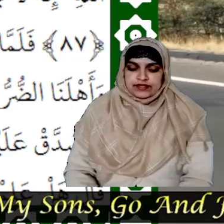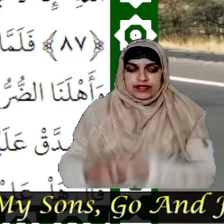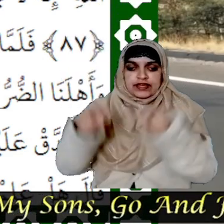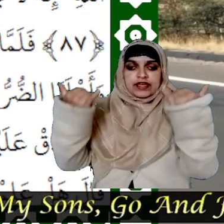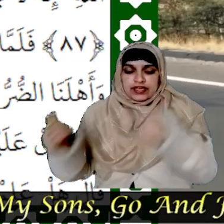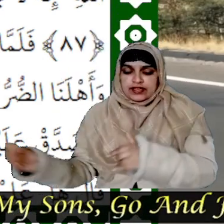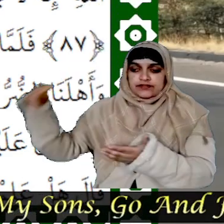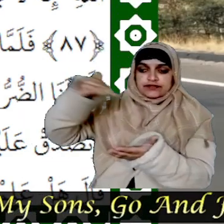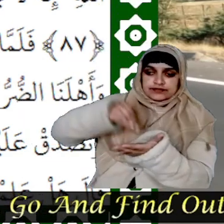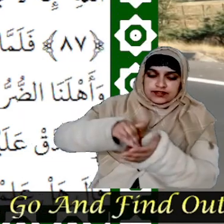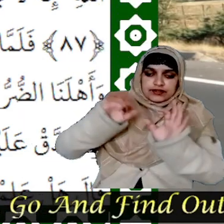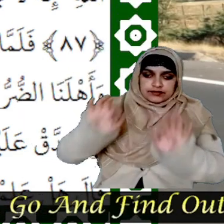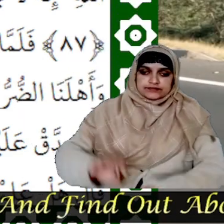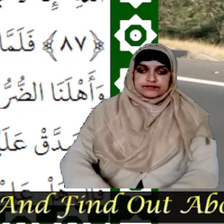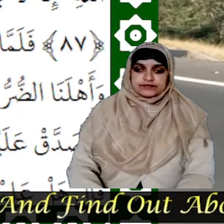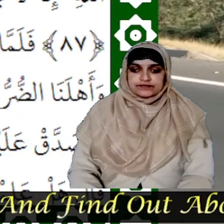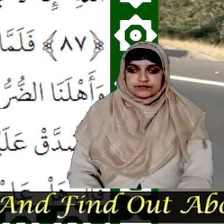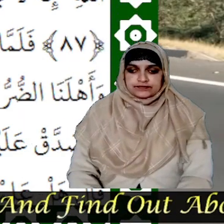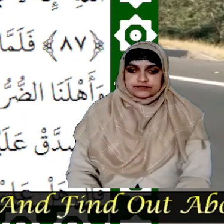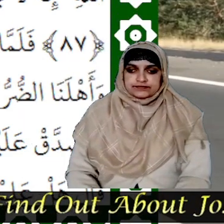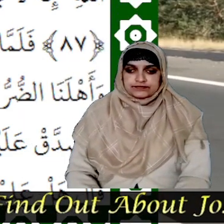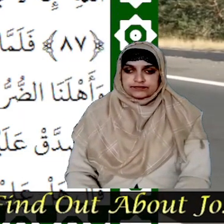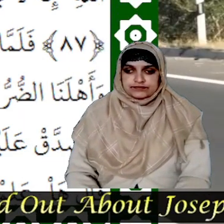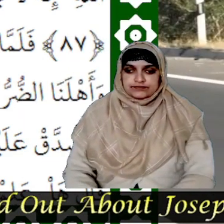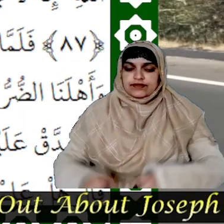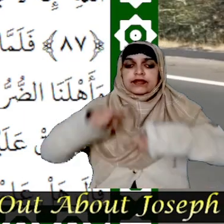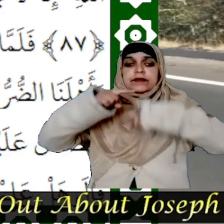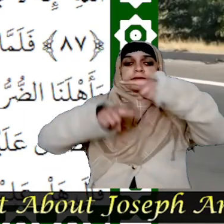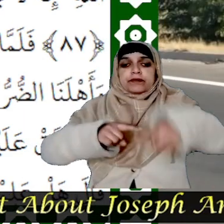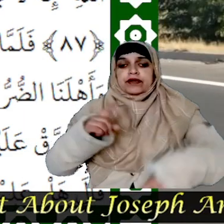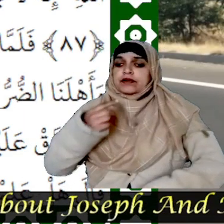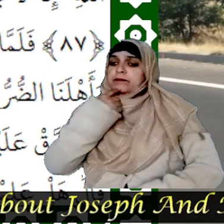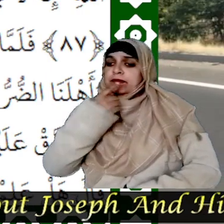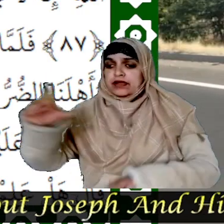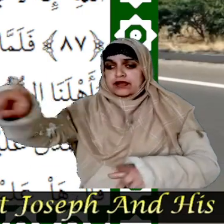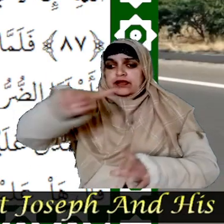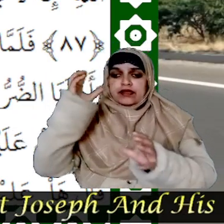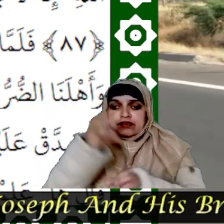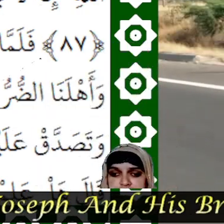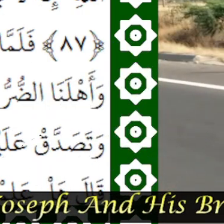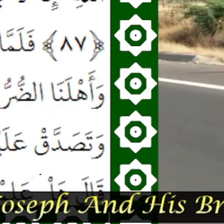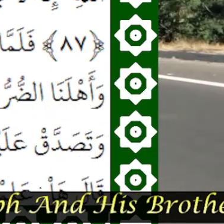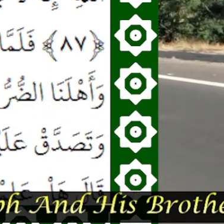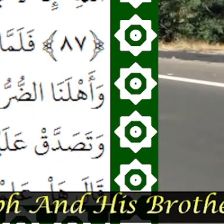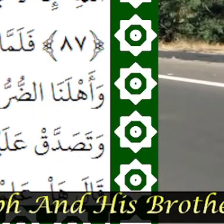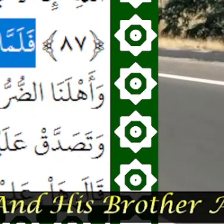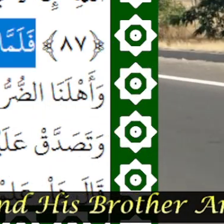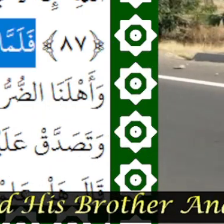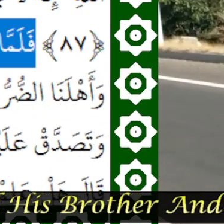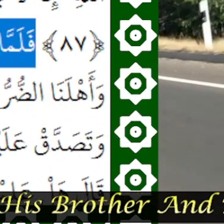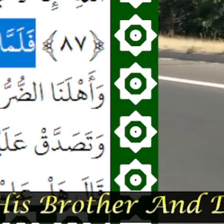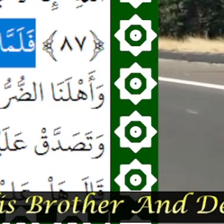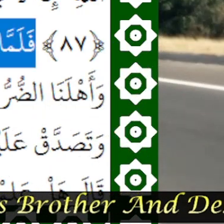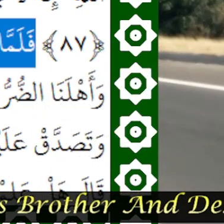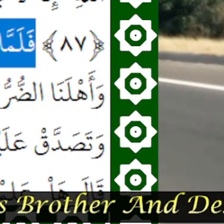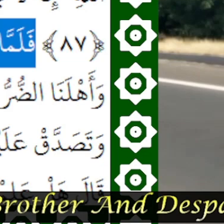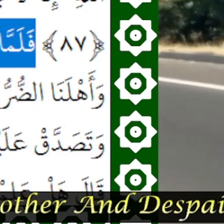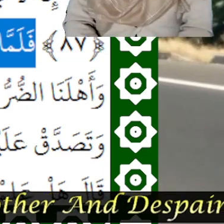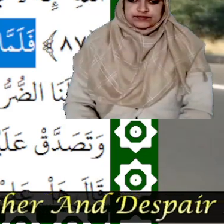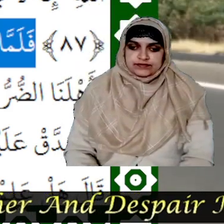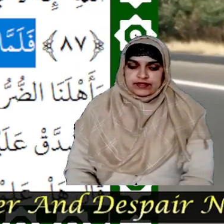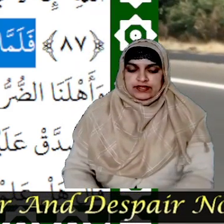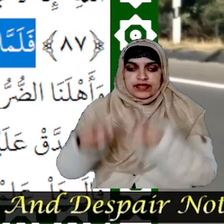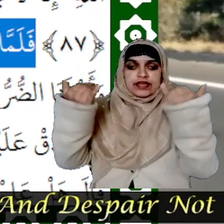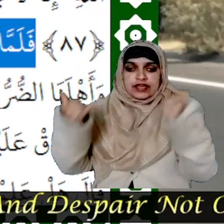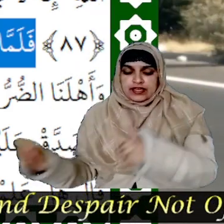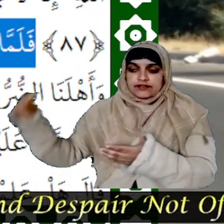جولين رفته وقال رفته أماس قافئين برباد رفته شمد جج فلما دخلوا عليه